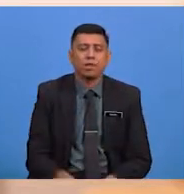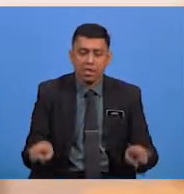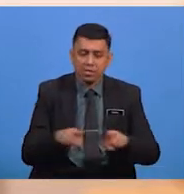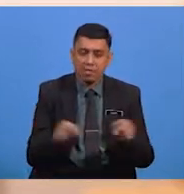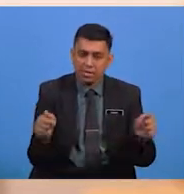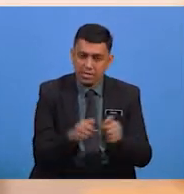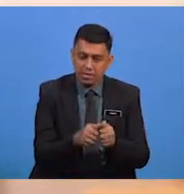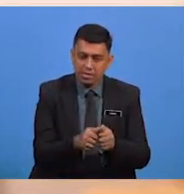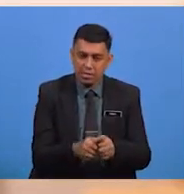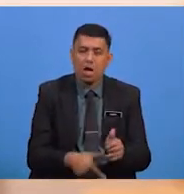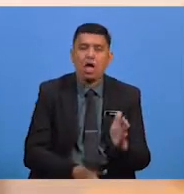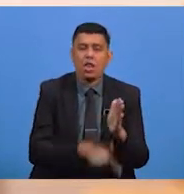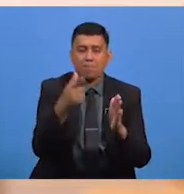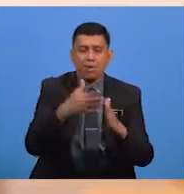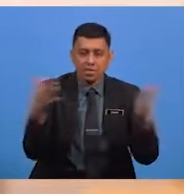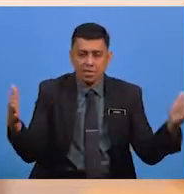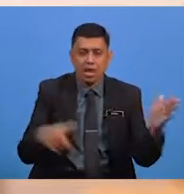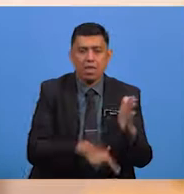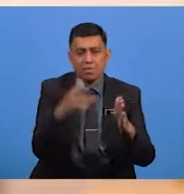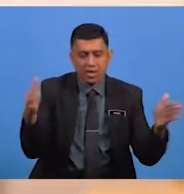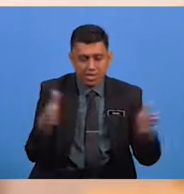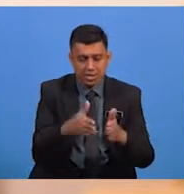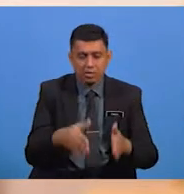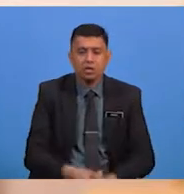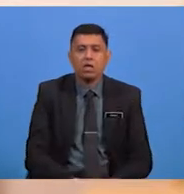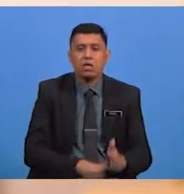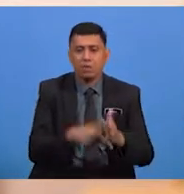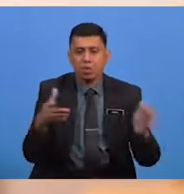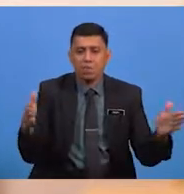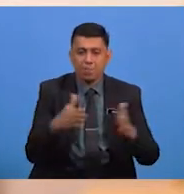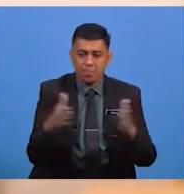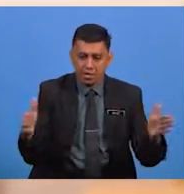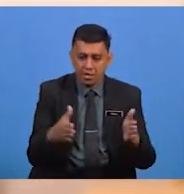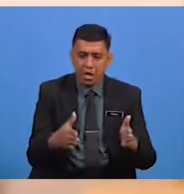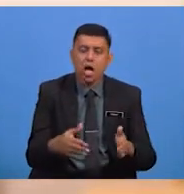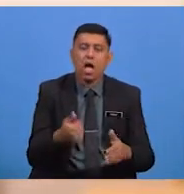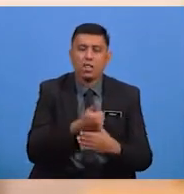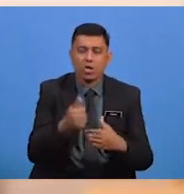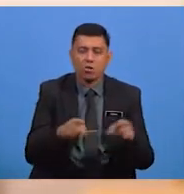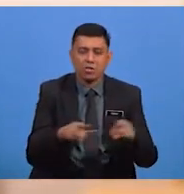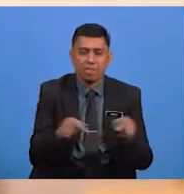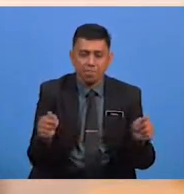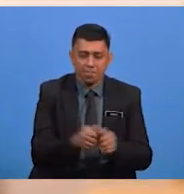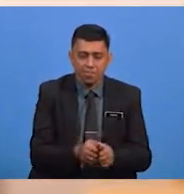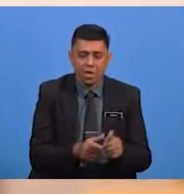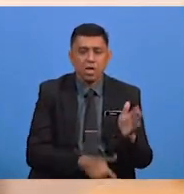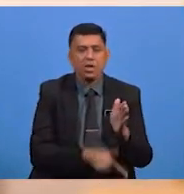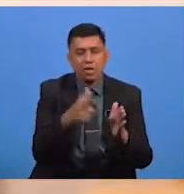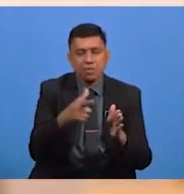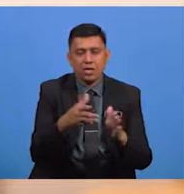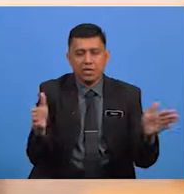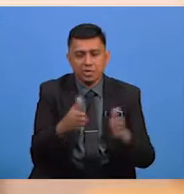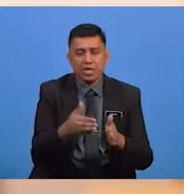dengan lebih besar, lebih kecil, lebih besar atau sama dengan lebih kecil atau sama